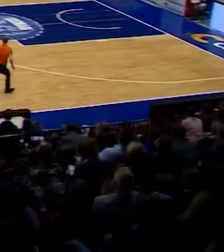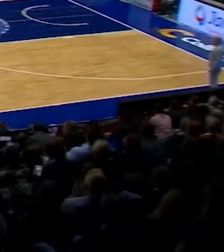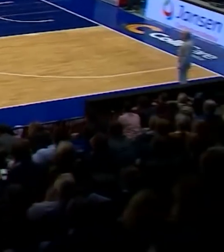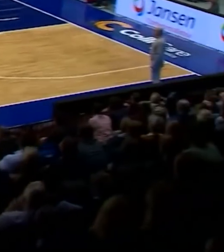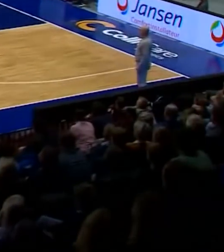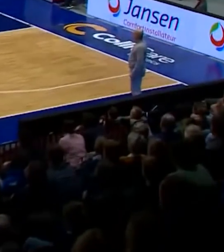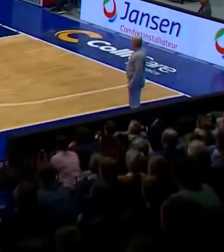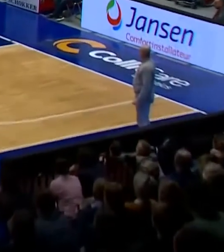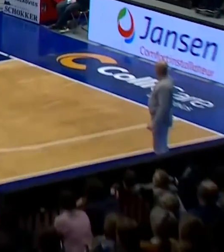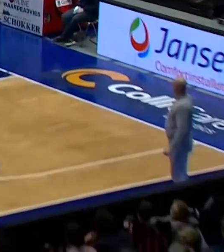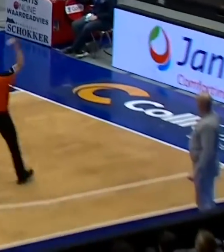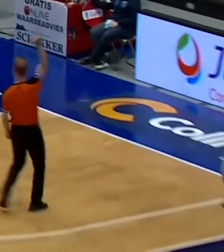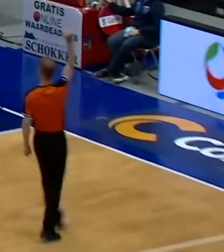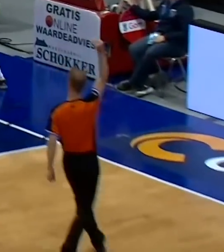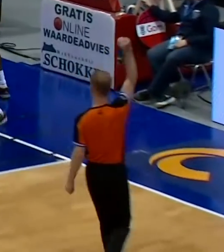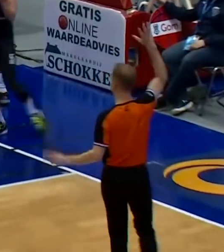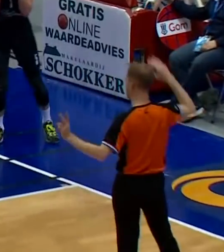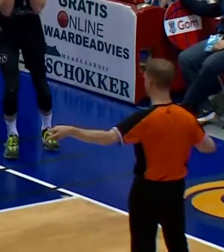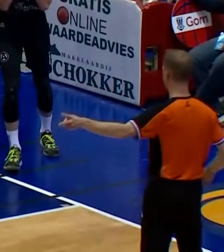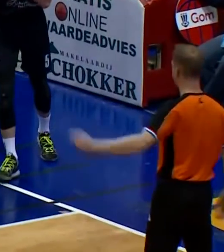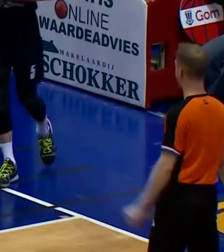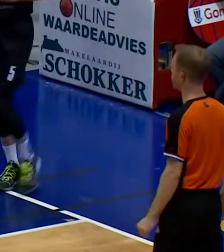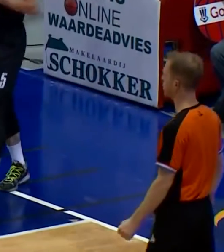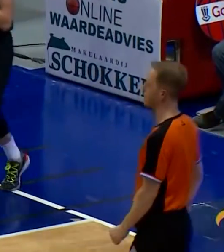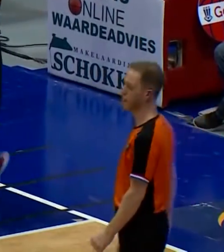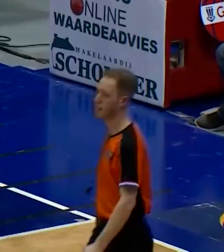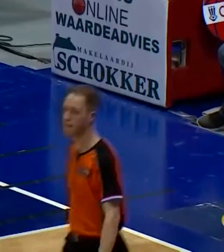En dan mooi futseld hier door Vernon Taylor.